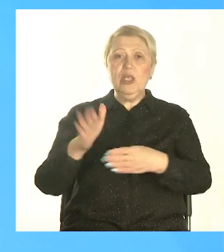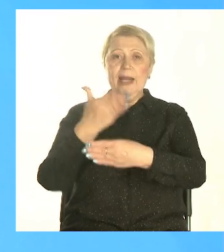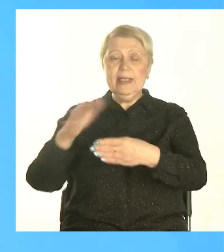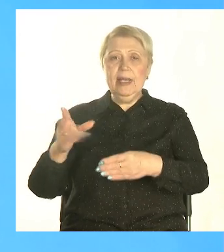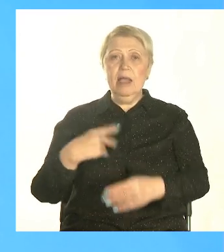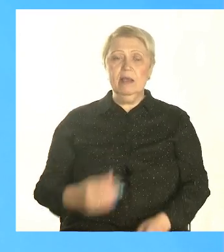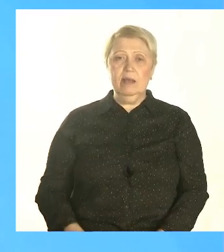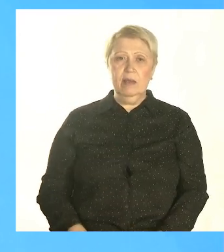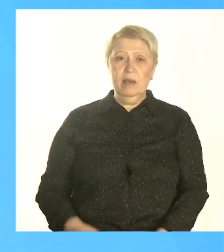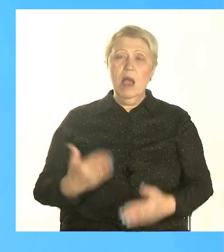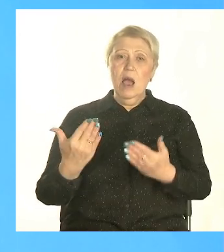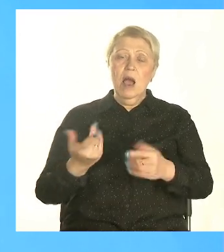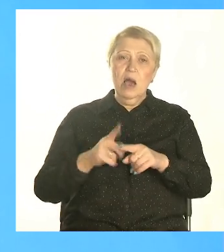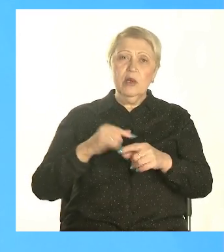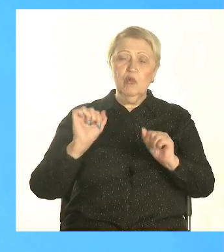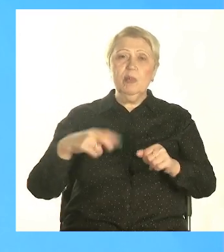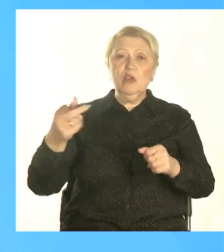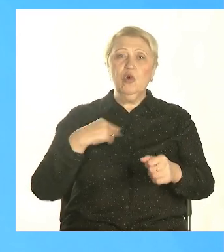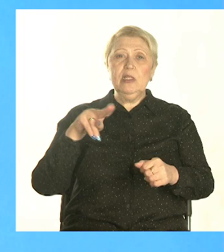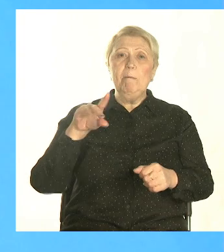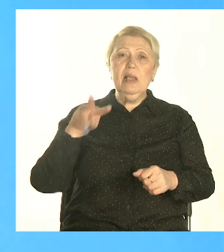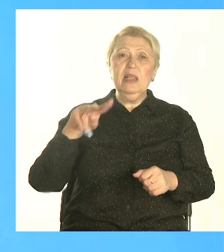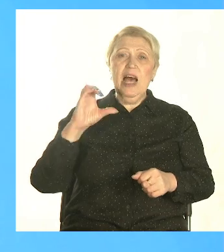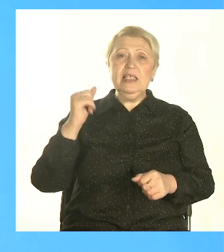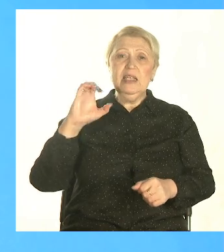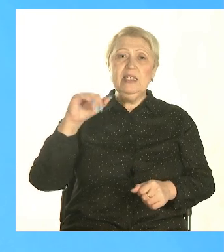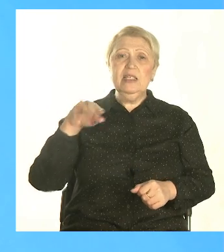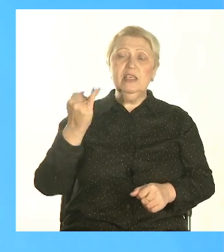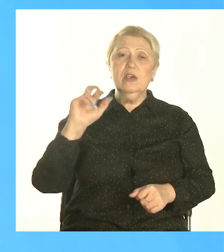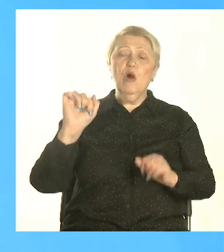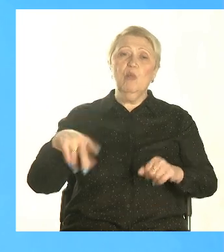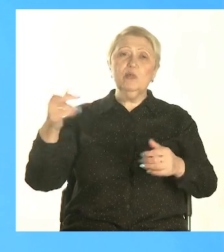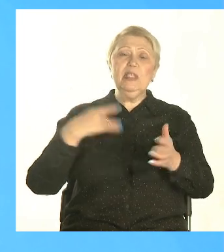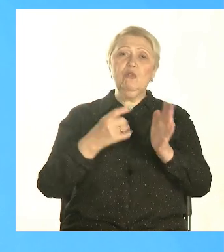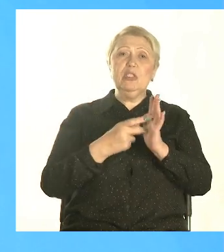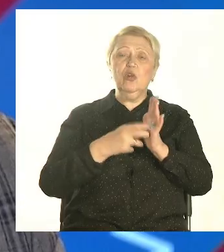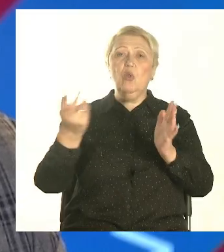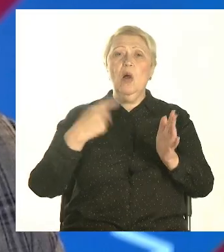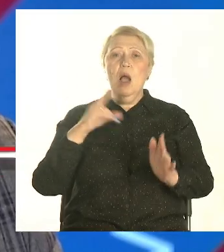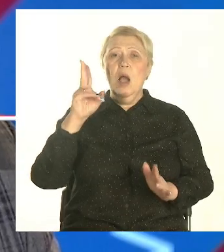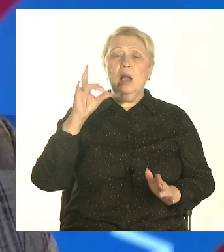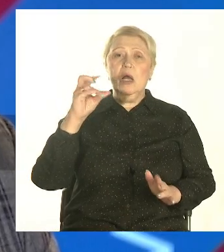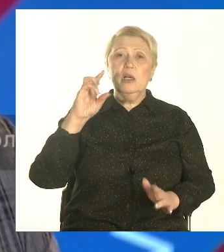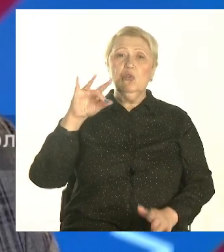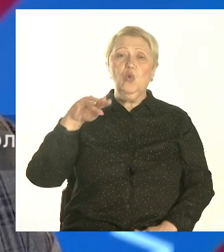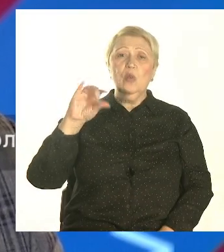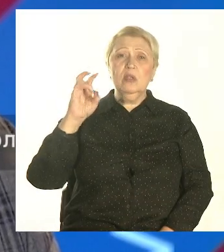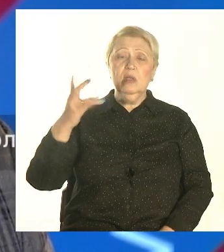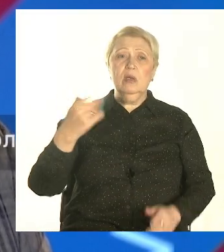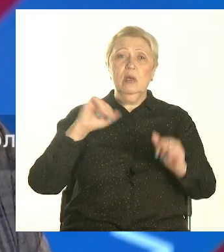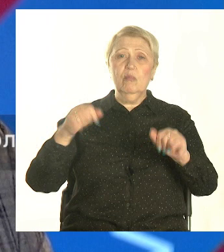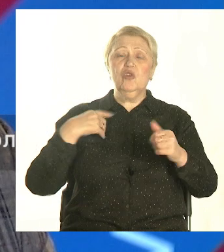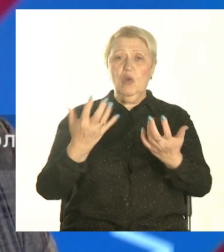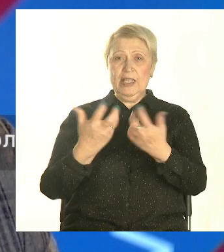просто пластик, да? Это может быть картон, это может быть бумага иная. Но сейчас